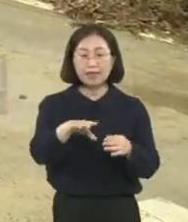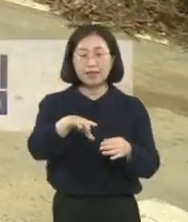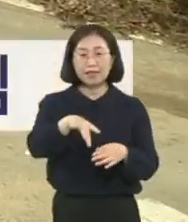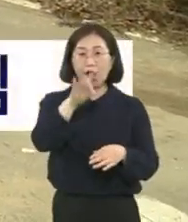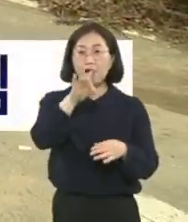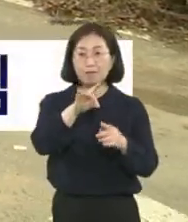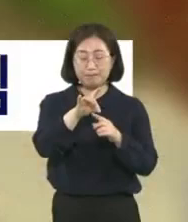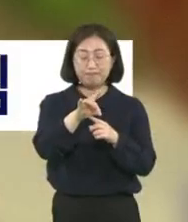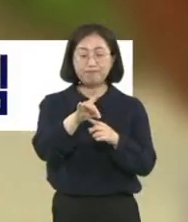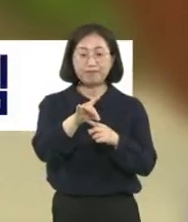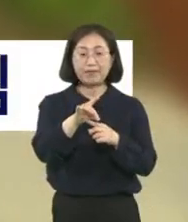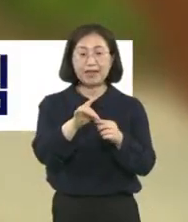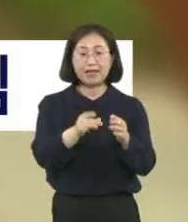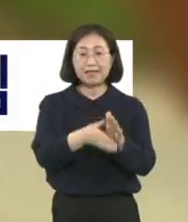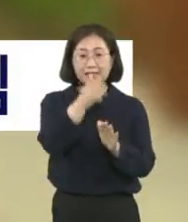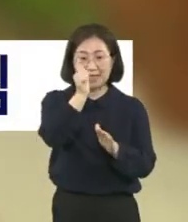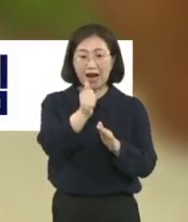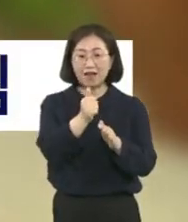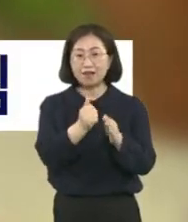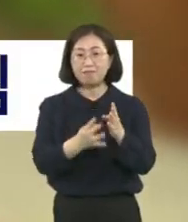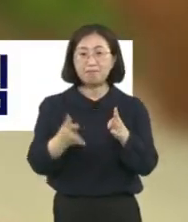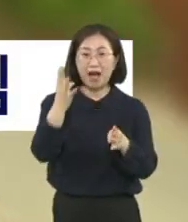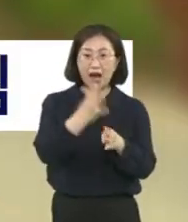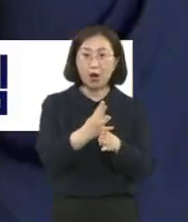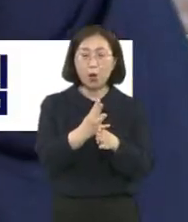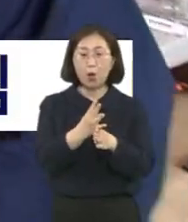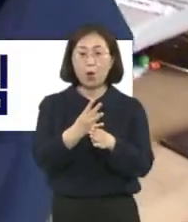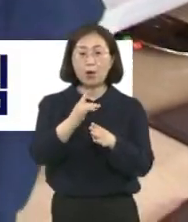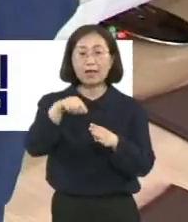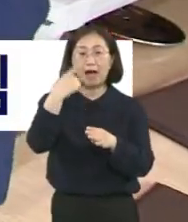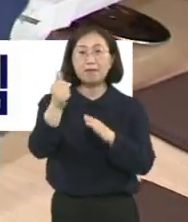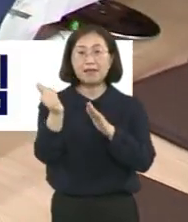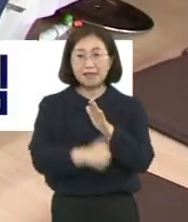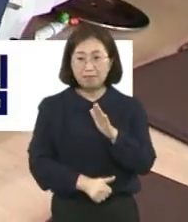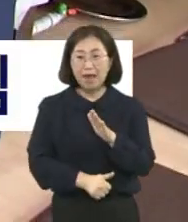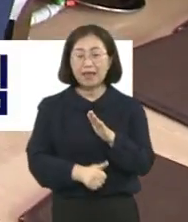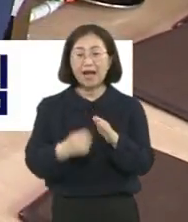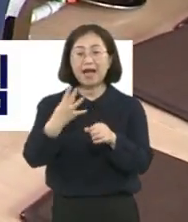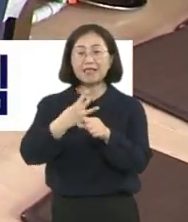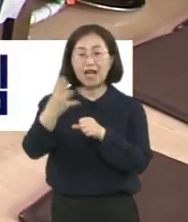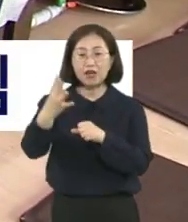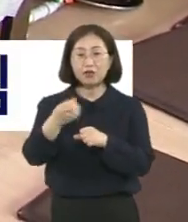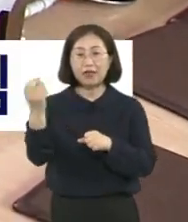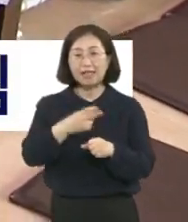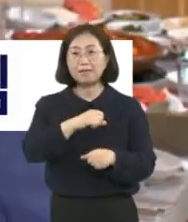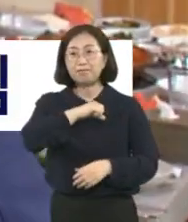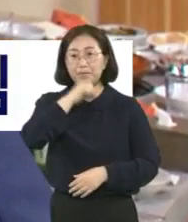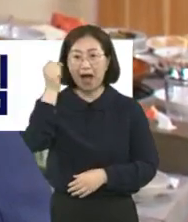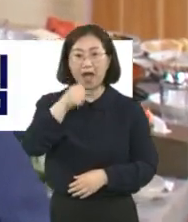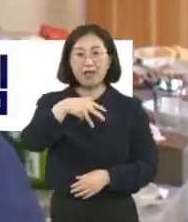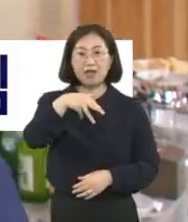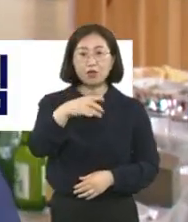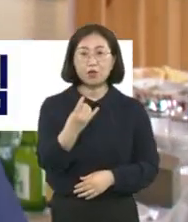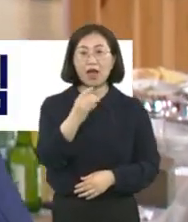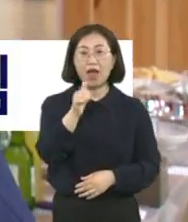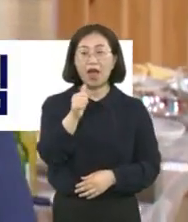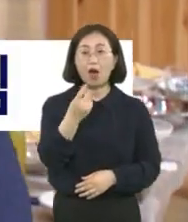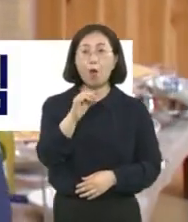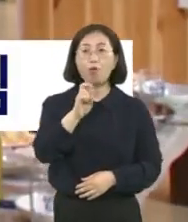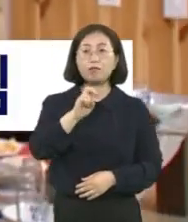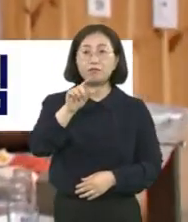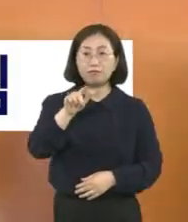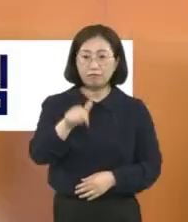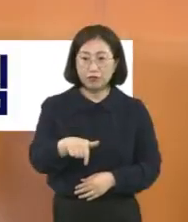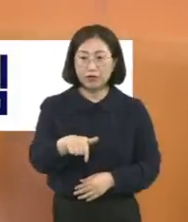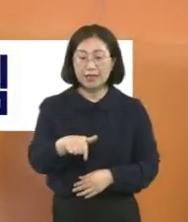재선에 성공한 뒤 3선에 실패했다. 4년 뒤 다시 당선돼 재선에 성공한 최홍북 현 시장의